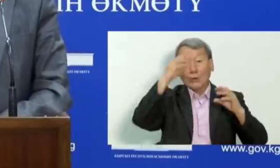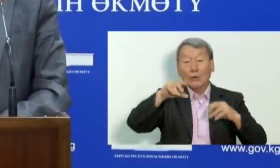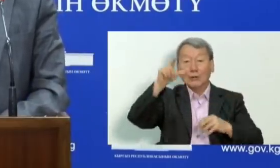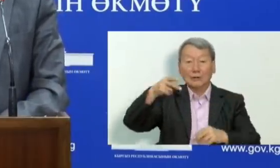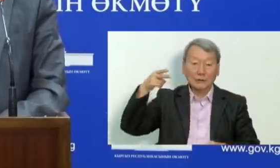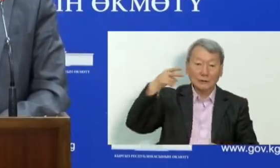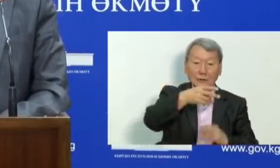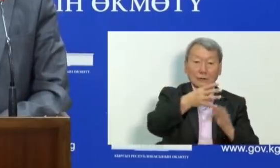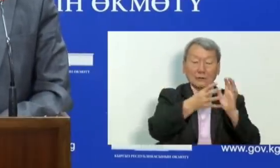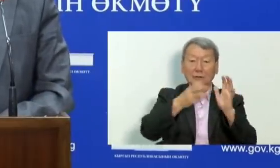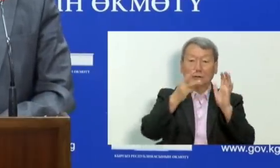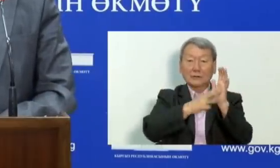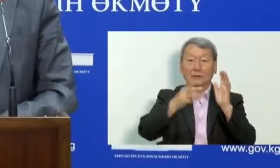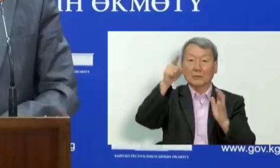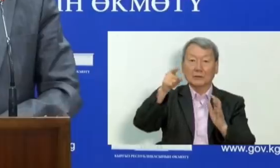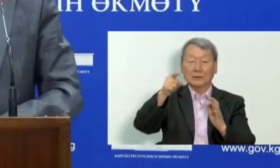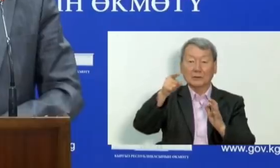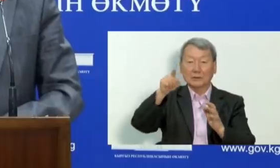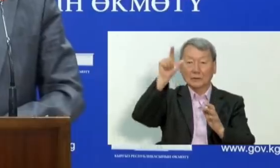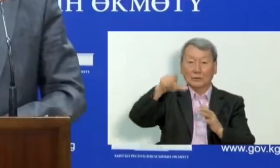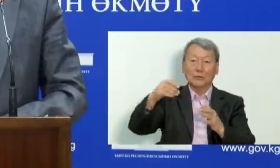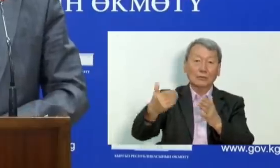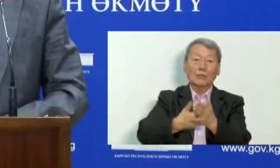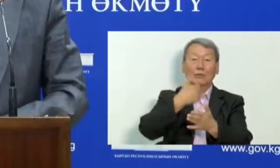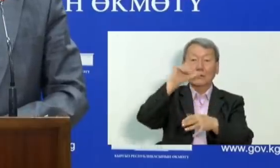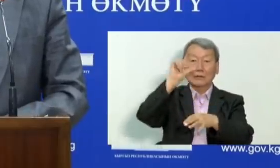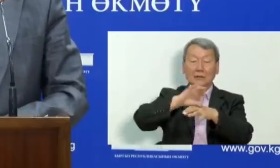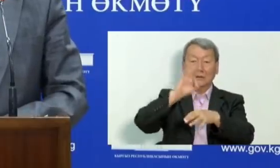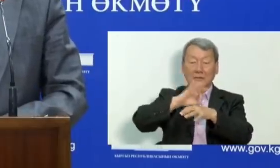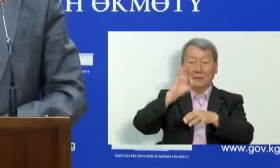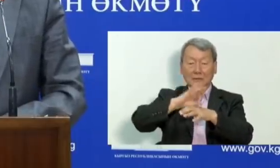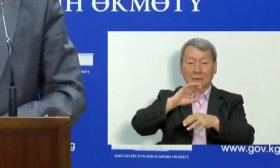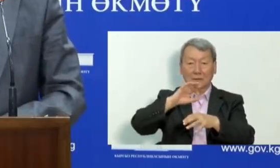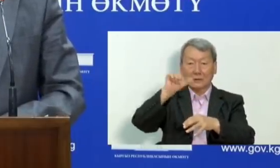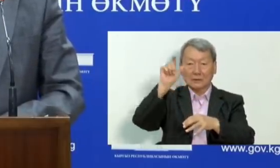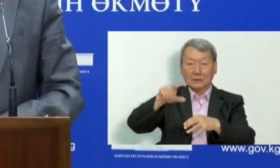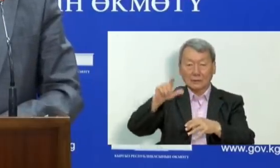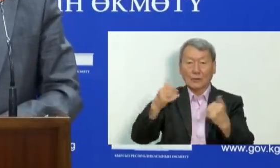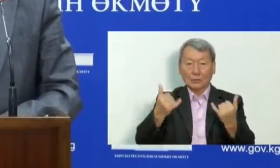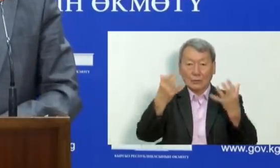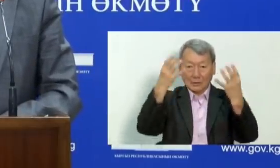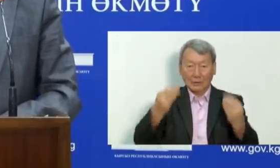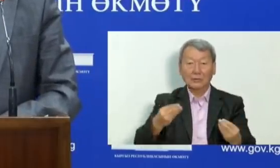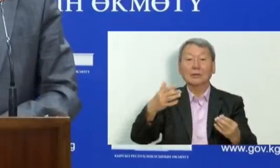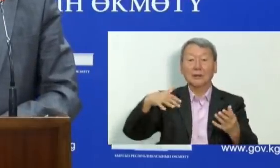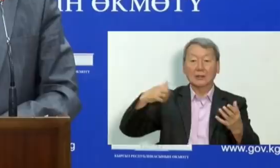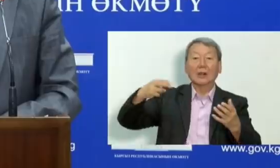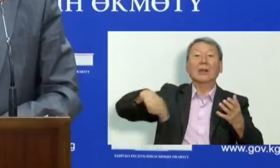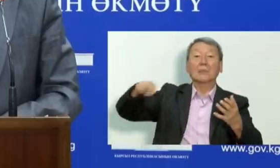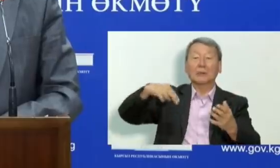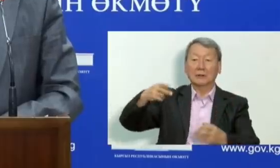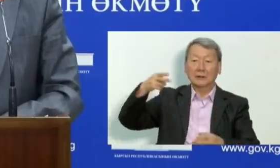боюнча 2981 учур каттоого алынып, бүгүнкү күндө ошо Жалал Абад